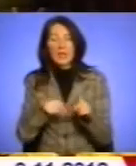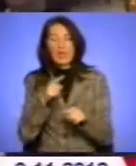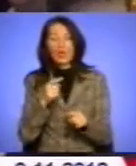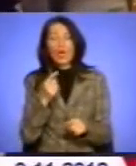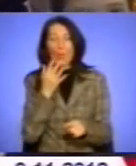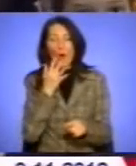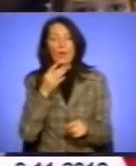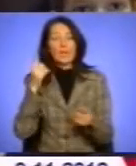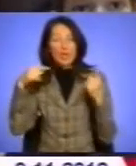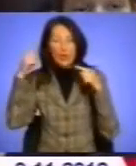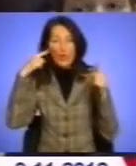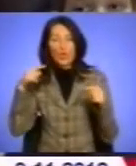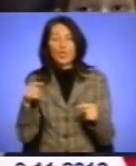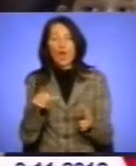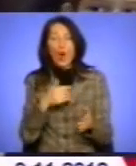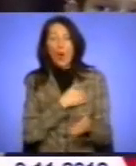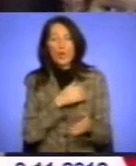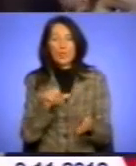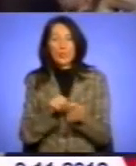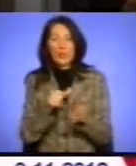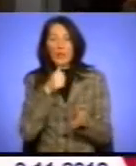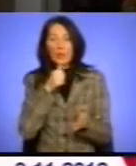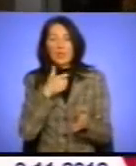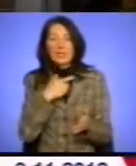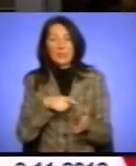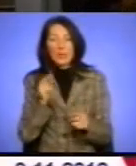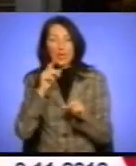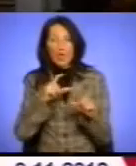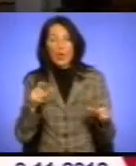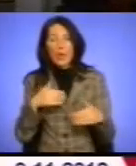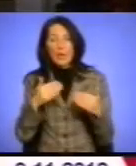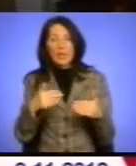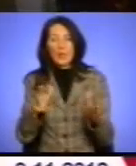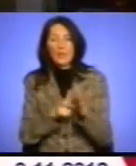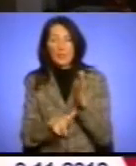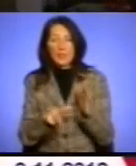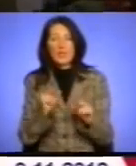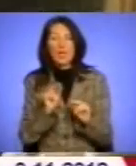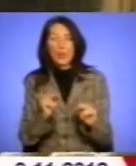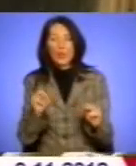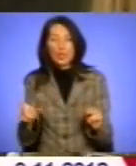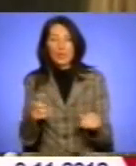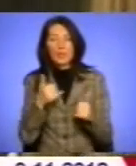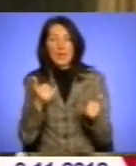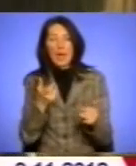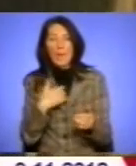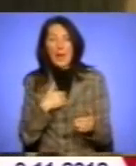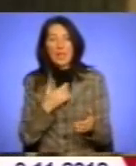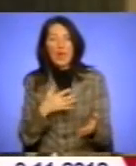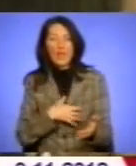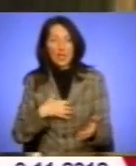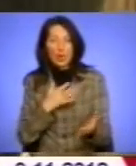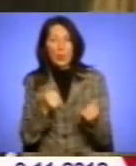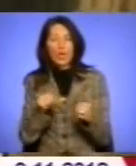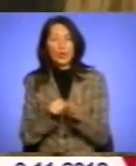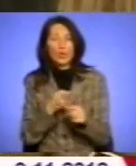Охочих випробувати себе у шкільному етапі конкурсу в українській гімназії 80 учнів. Для мене дуже важливо брати участь у цьому